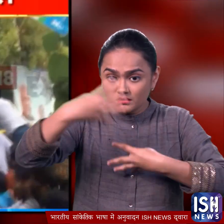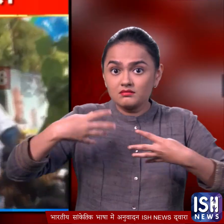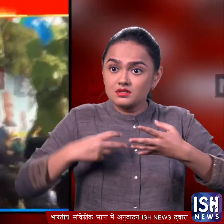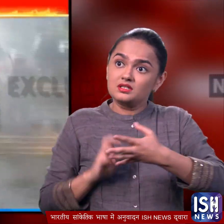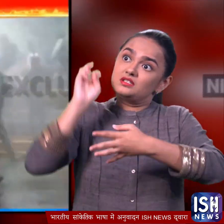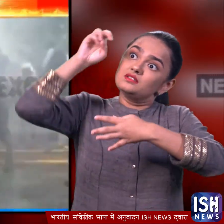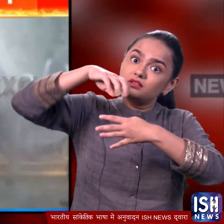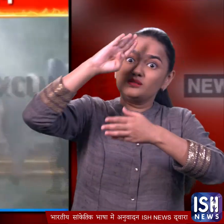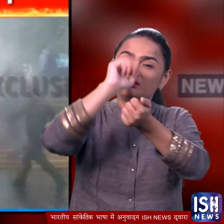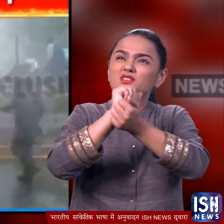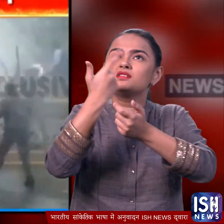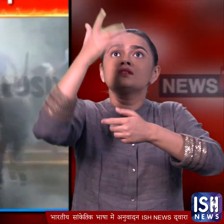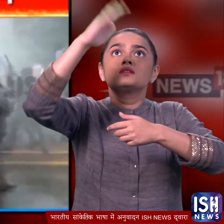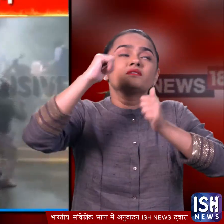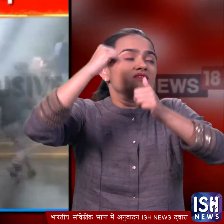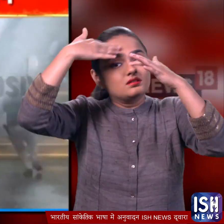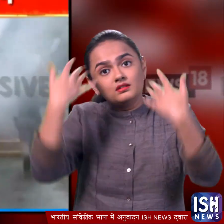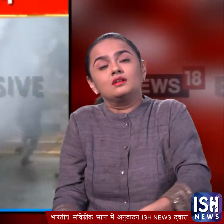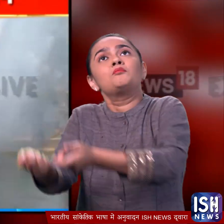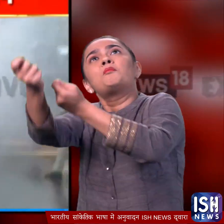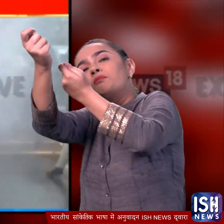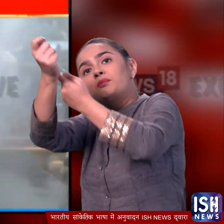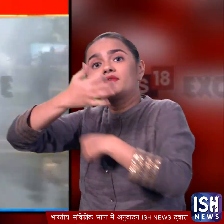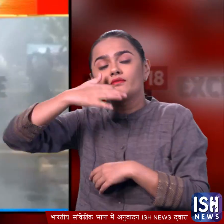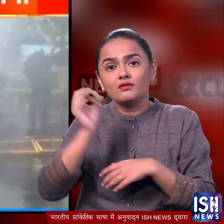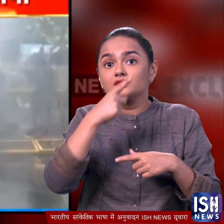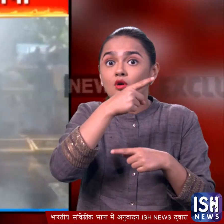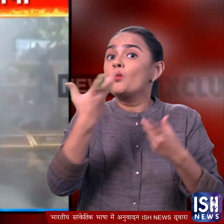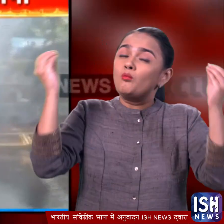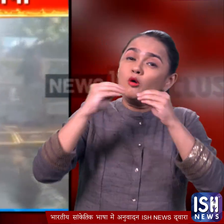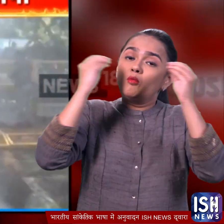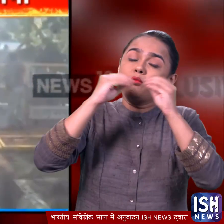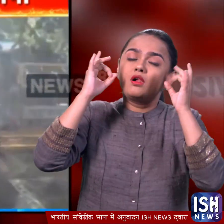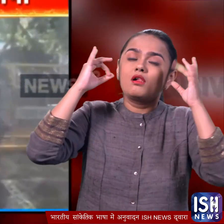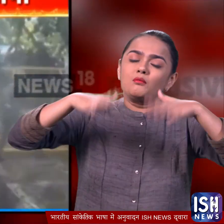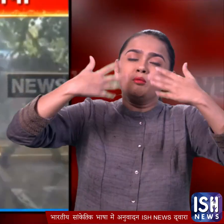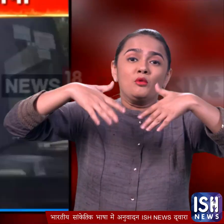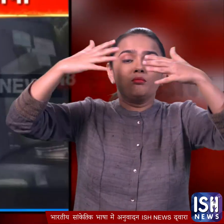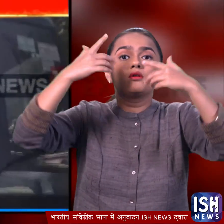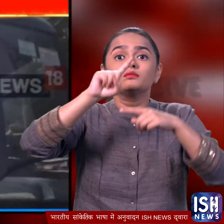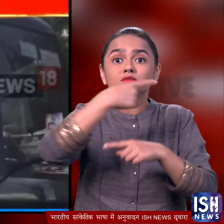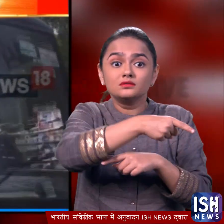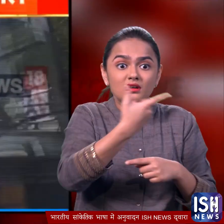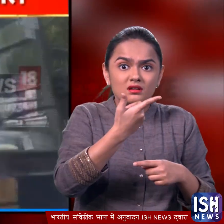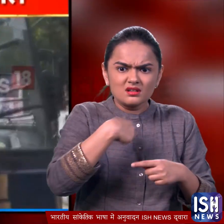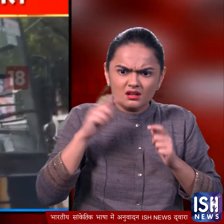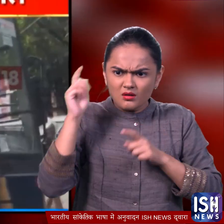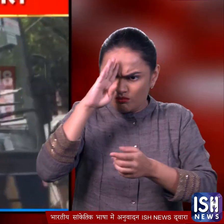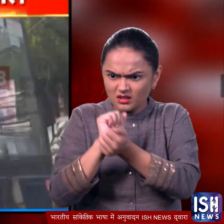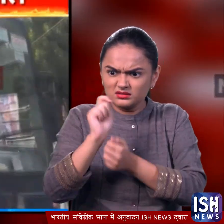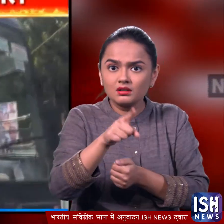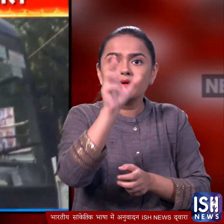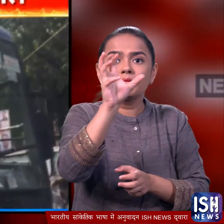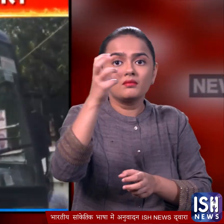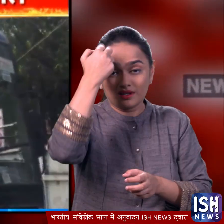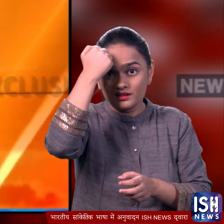बैरिकेड पर ही चढ़ गए, जिनको नीचे उतारने के लिए पुलिस ने फिर से डंडे बरसाए। मगर इस बार वो और उग्र हो गए और बताया गया कि इन लोगों ने पुलिस वालों पर